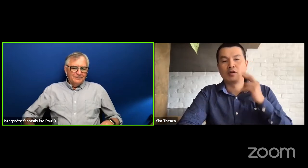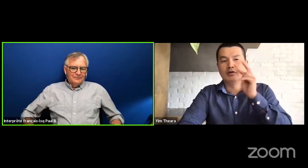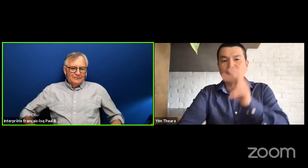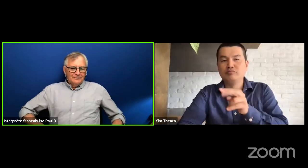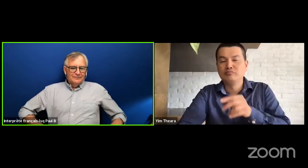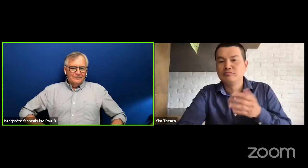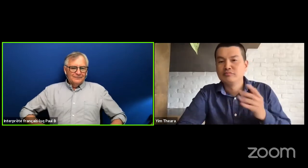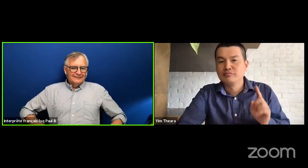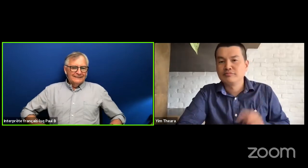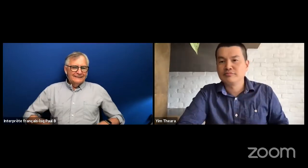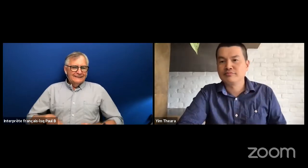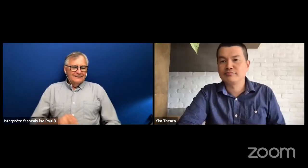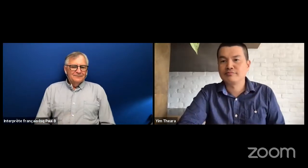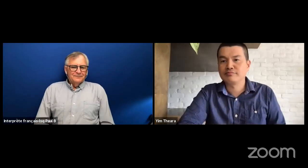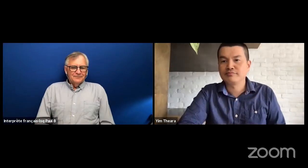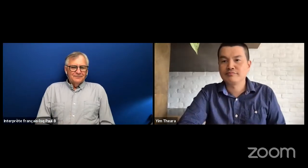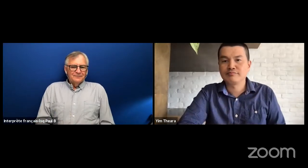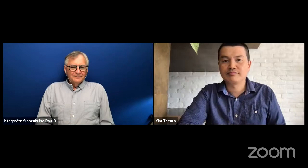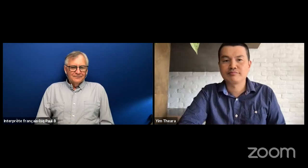Merci.